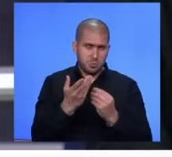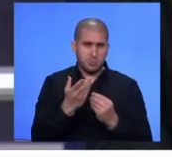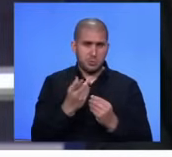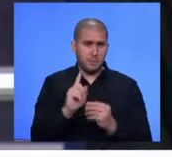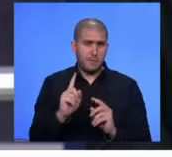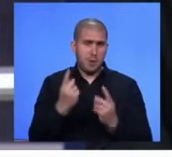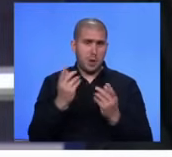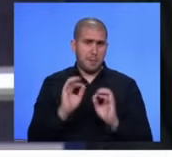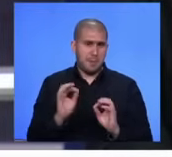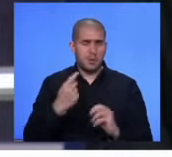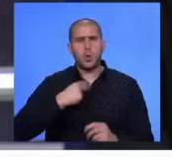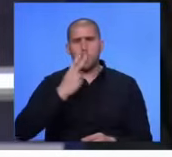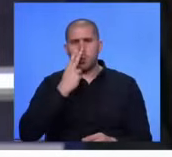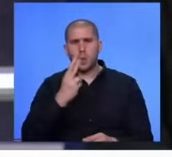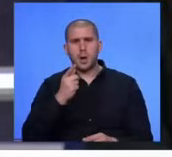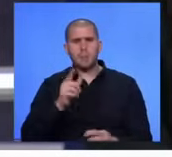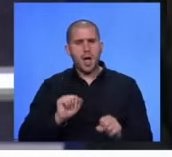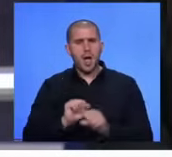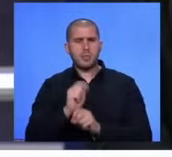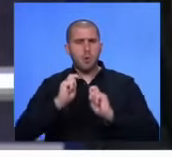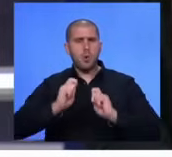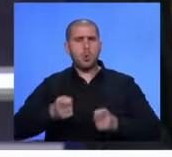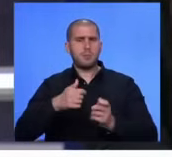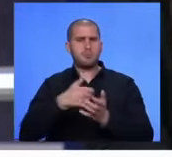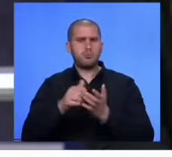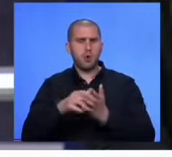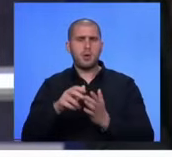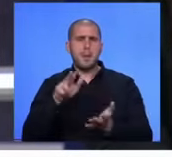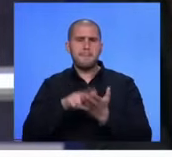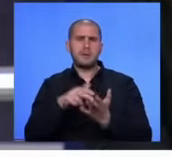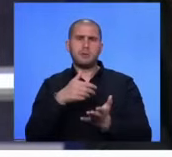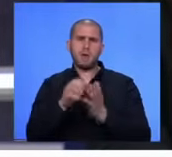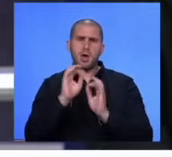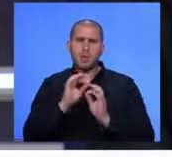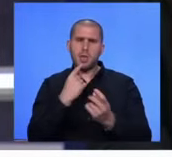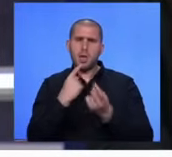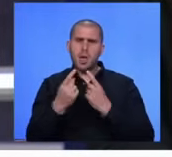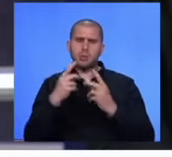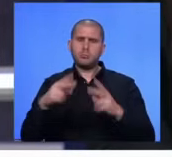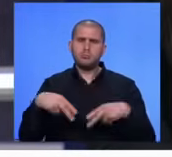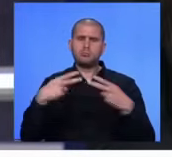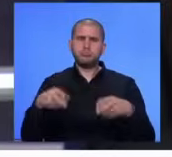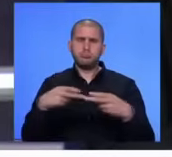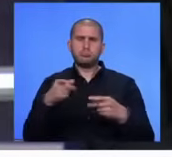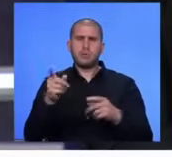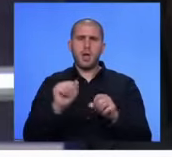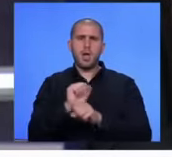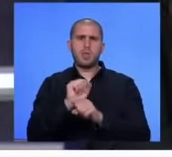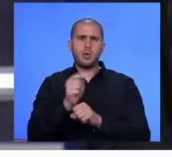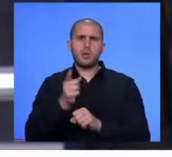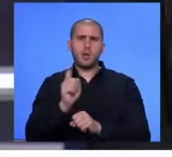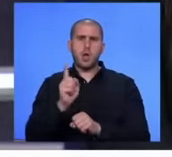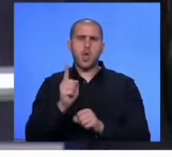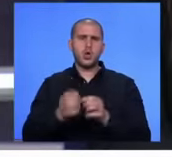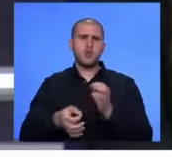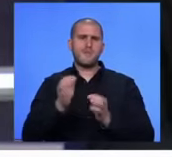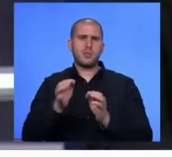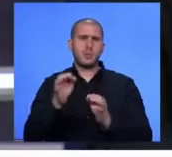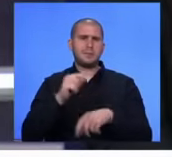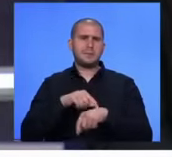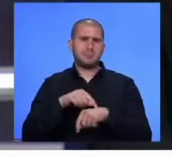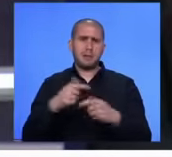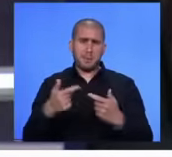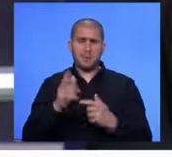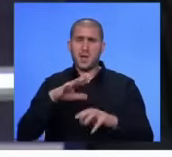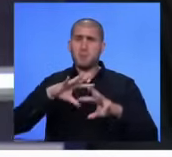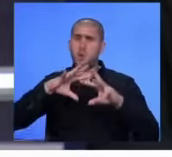היא. אנחנו רואים שעתירות ממשיכות להיות מוגשות, בג"ץ ממשיך לדון באופן סיסטמטי בעתירות שהן לא שפיטות בשעת מלחמה וגם